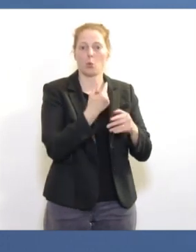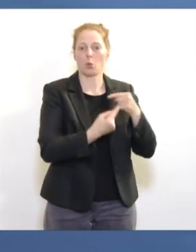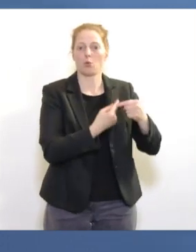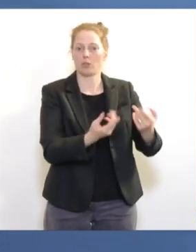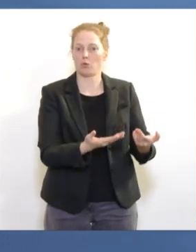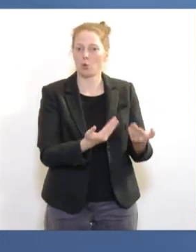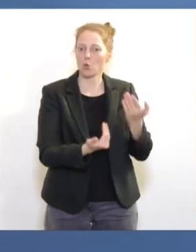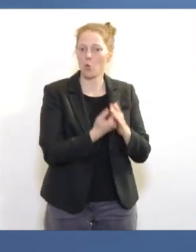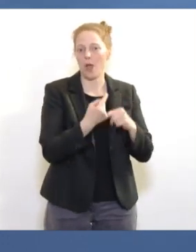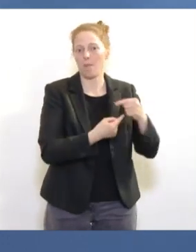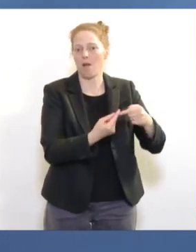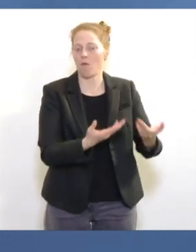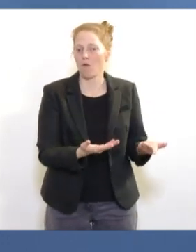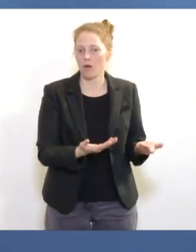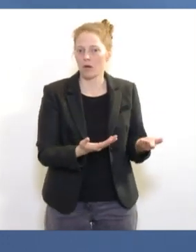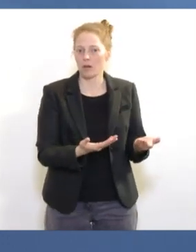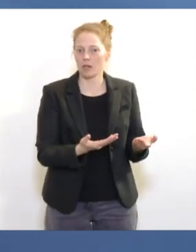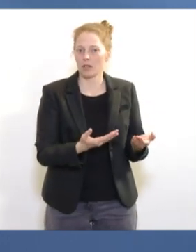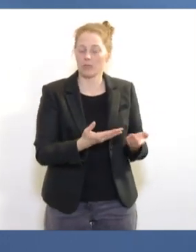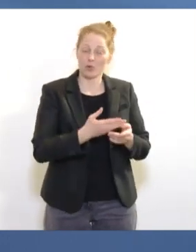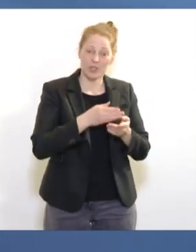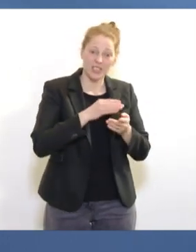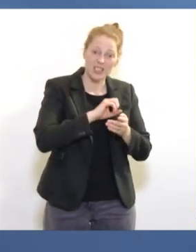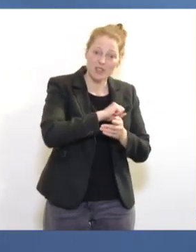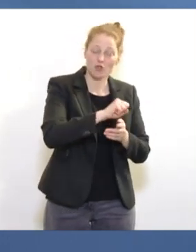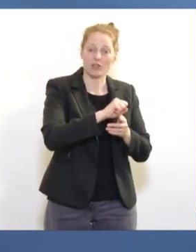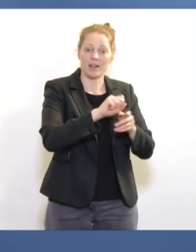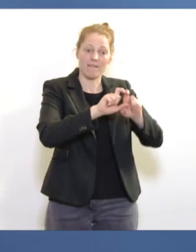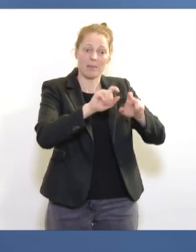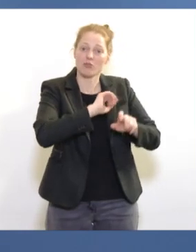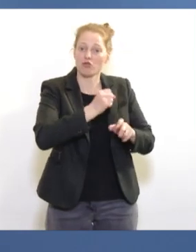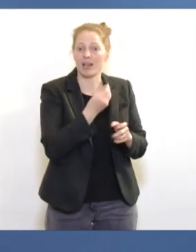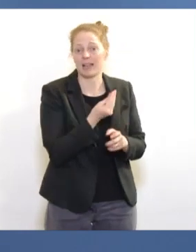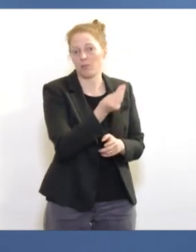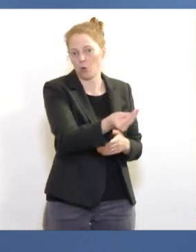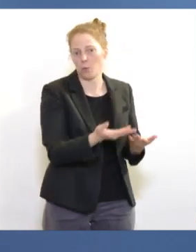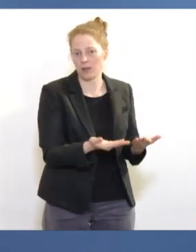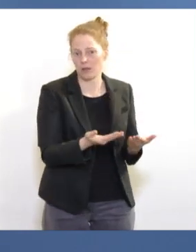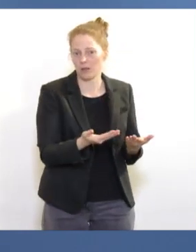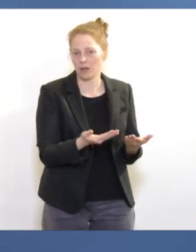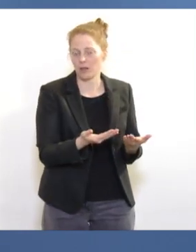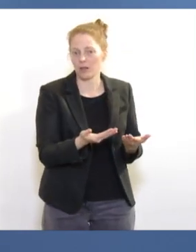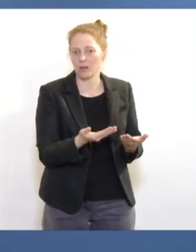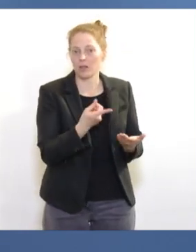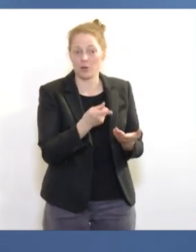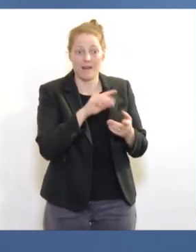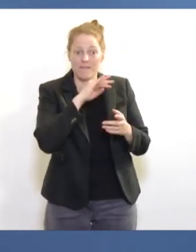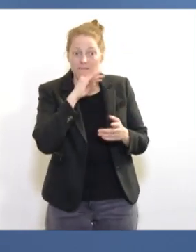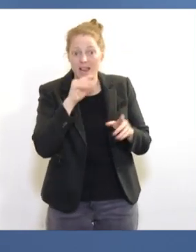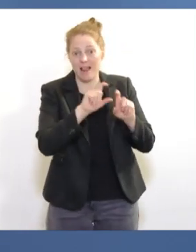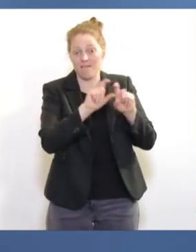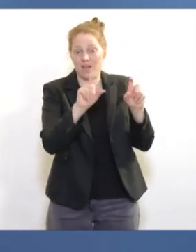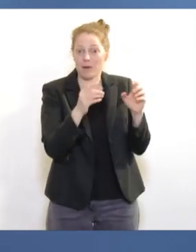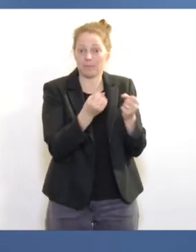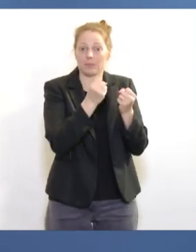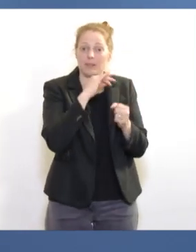Prozedur, für sehr viele Liquiditäten an Betriebe zu bringen und damit auch viele Betriebe auf